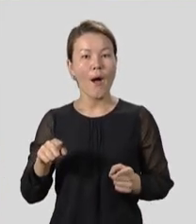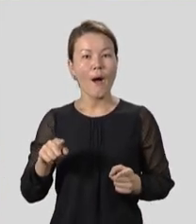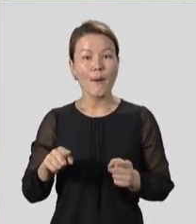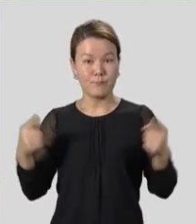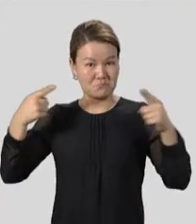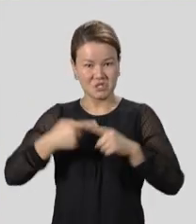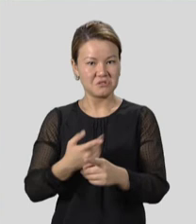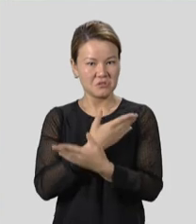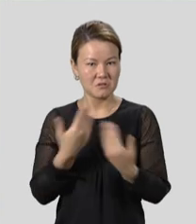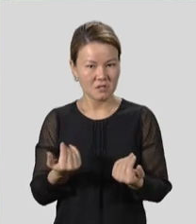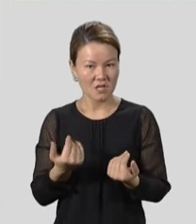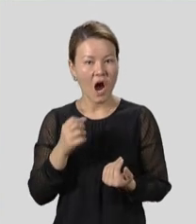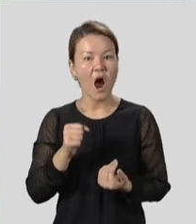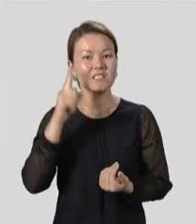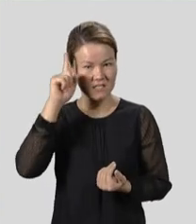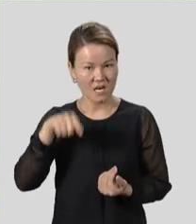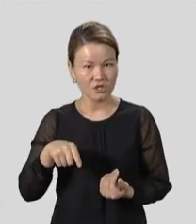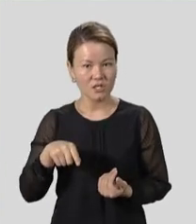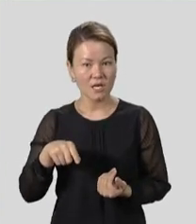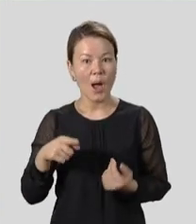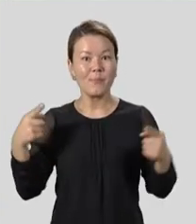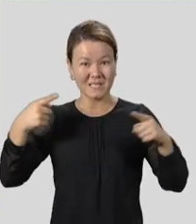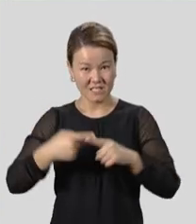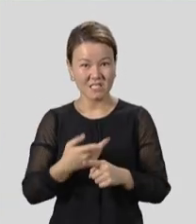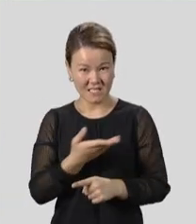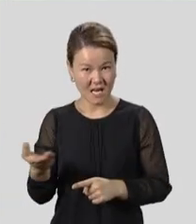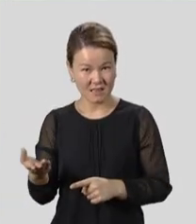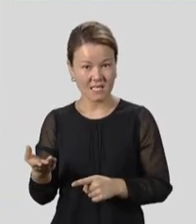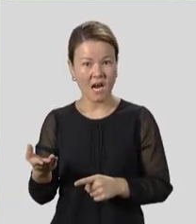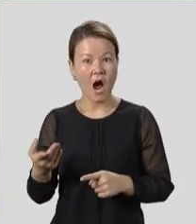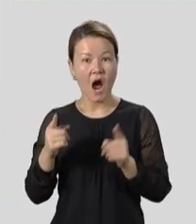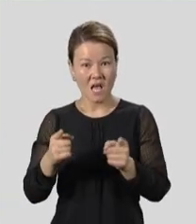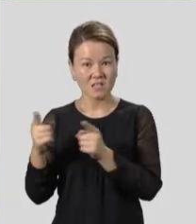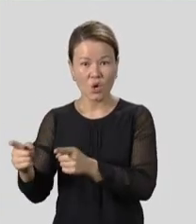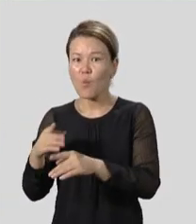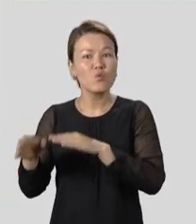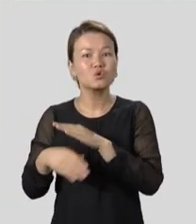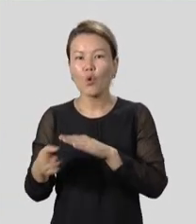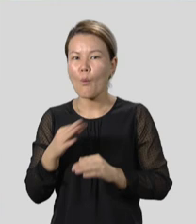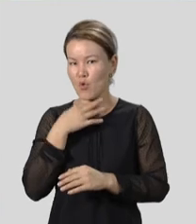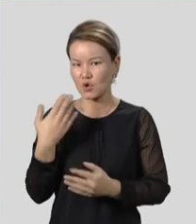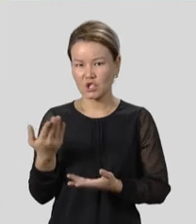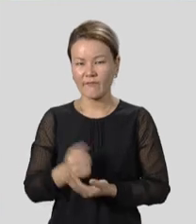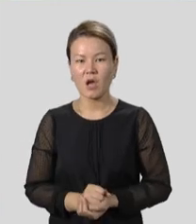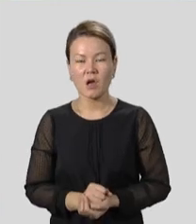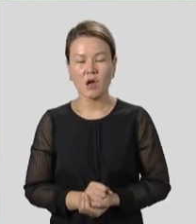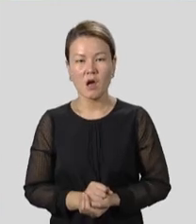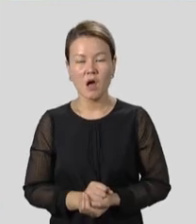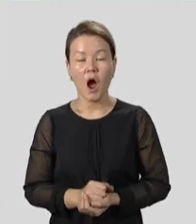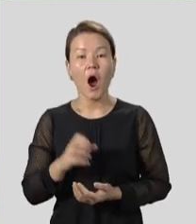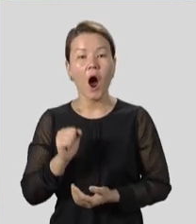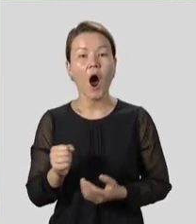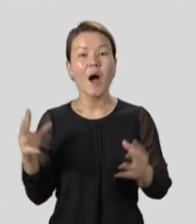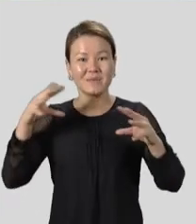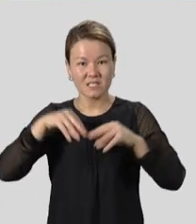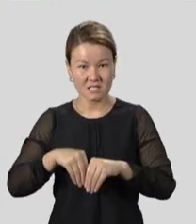Пересечения нет. А значит, пересечением данных отрезков является пустое множество – а